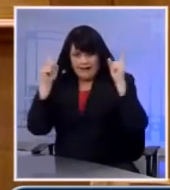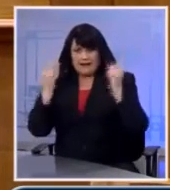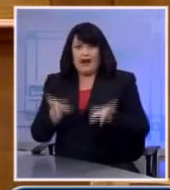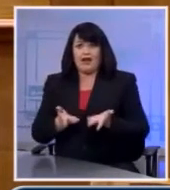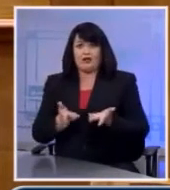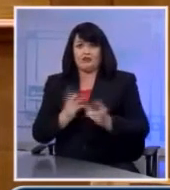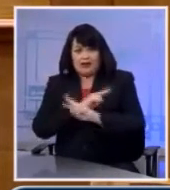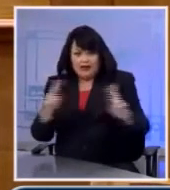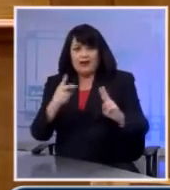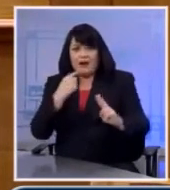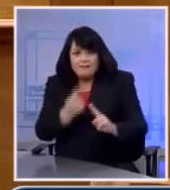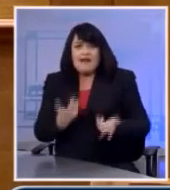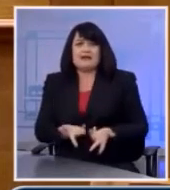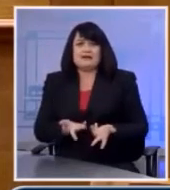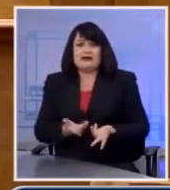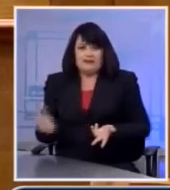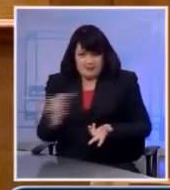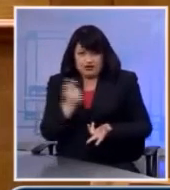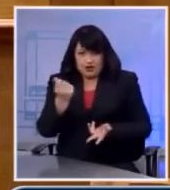ευθέως, μπροστά σε όλους.